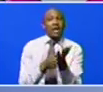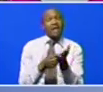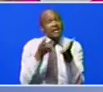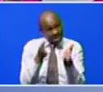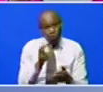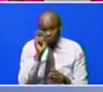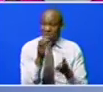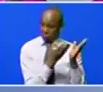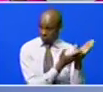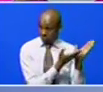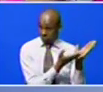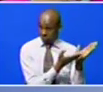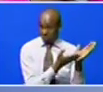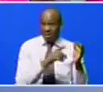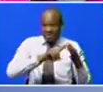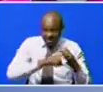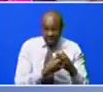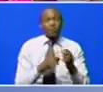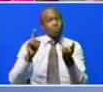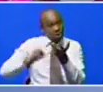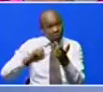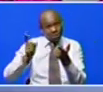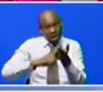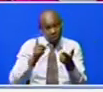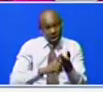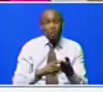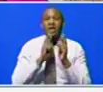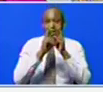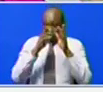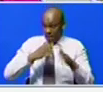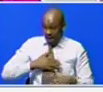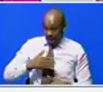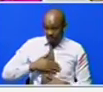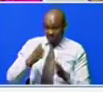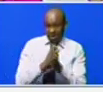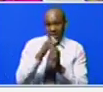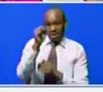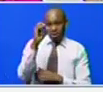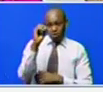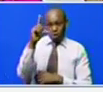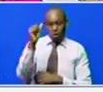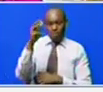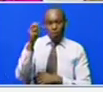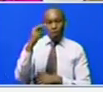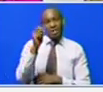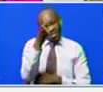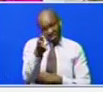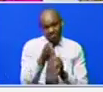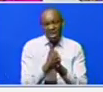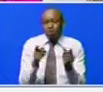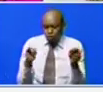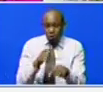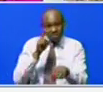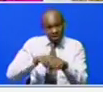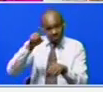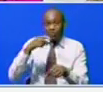kura zinahesabiwa. Mwanahabari wetu Solomon Serwanja yuko katika ukumbi huo wa kujumlisha kura na muda usio mrefu atakuwa akiungana